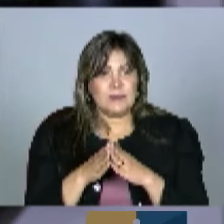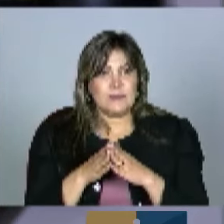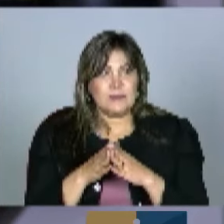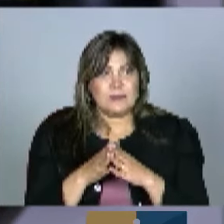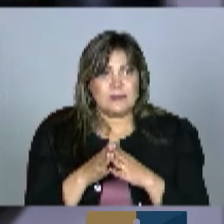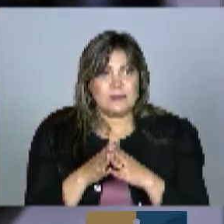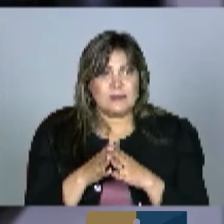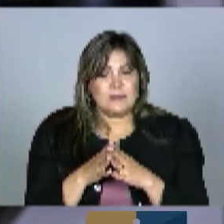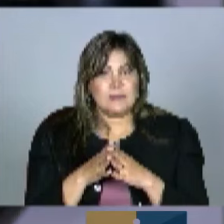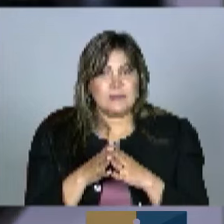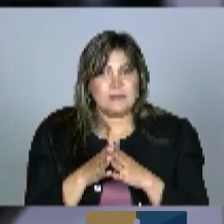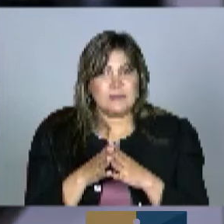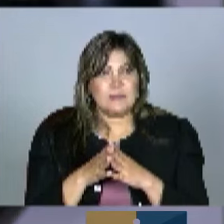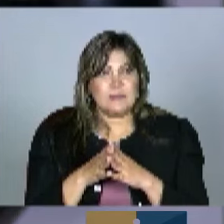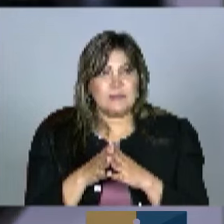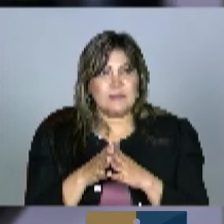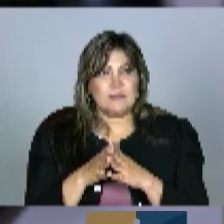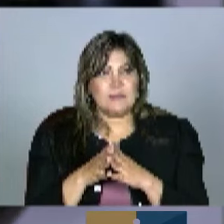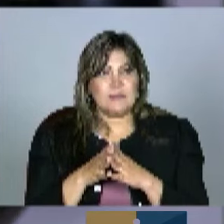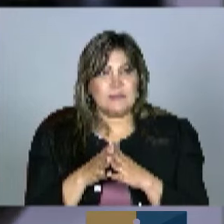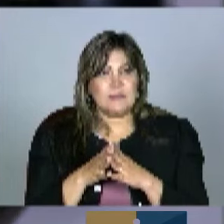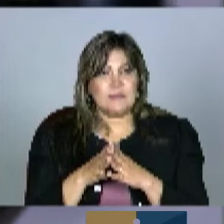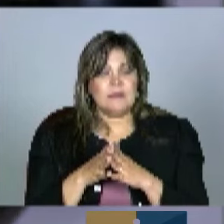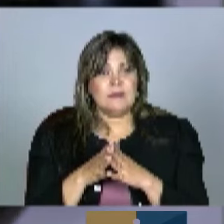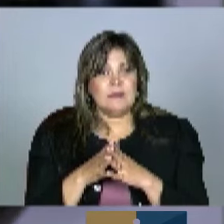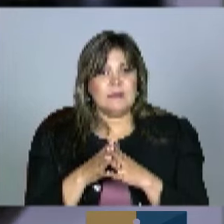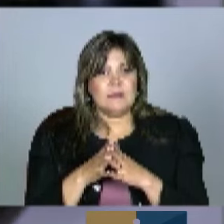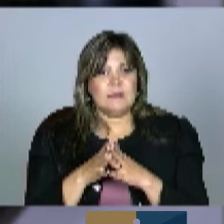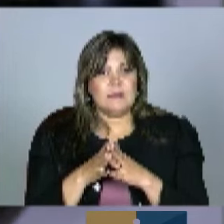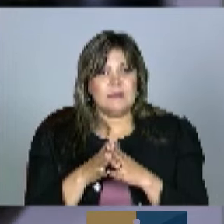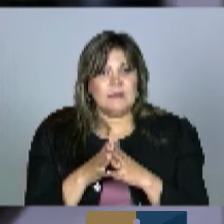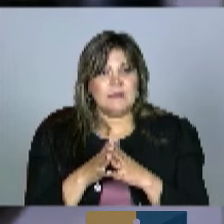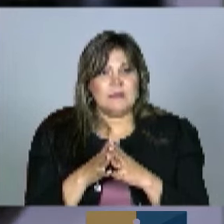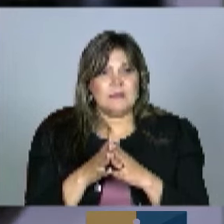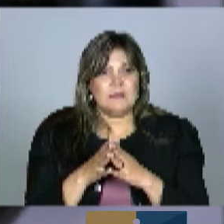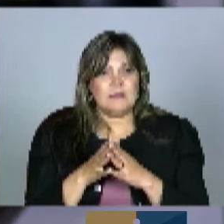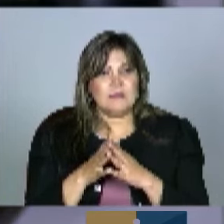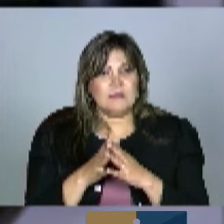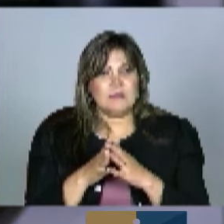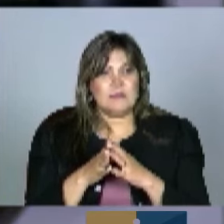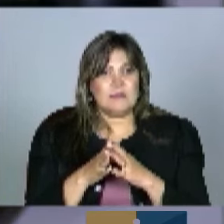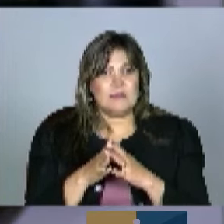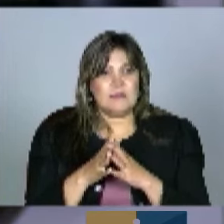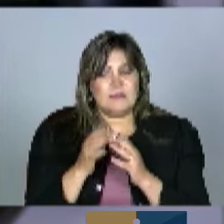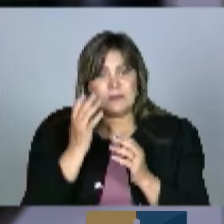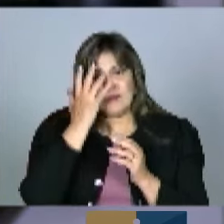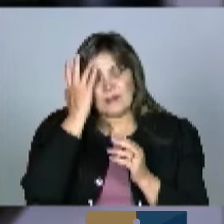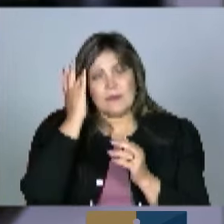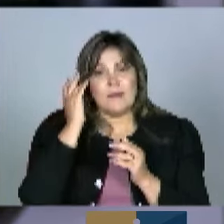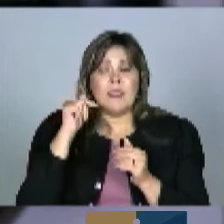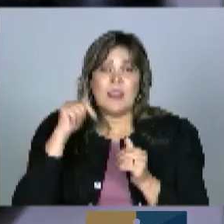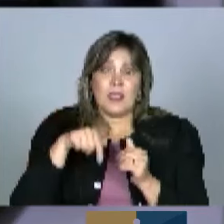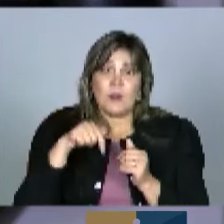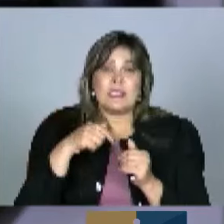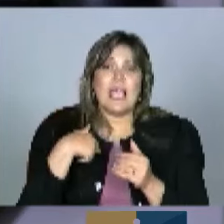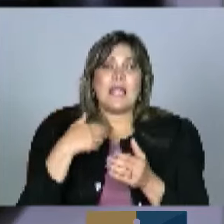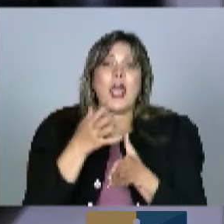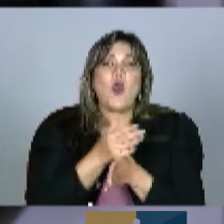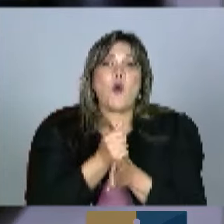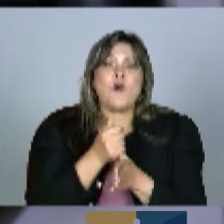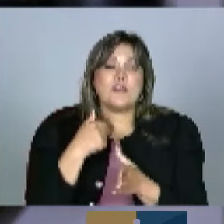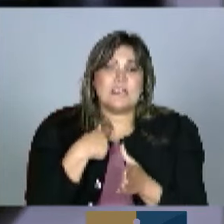معانا تليفون مساء الخير الاستاذه انوار اتفضلي يا فندم اي مع حضرتك افضلي يا دلوقتي انا